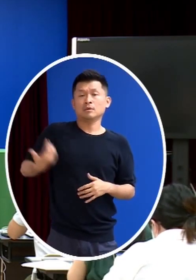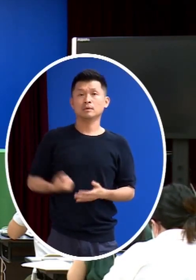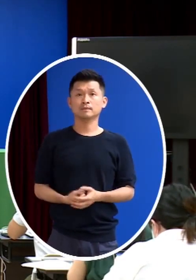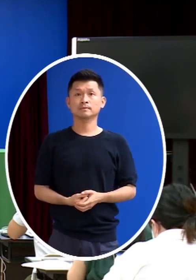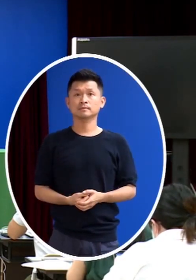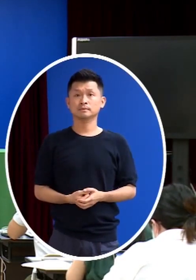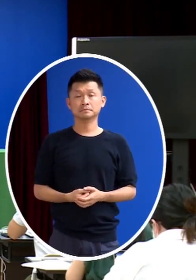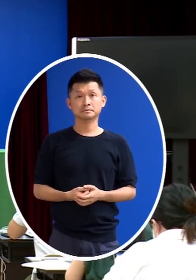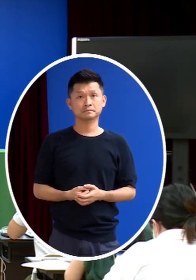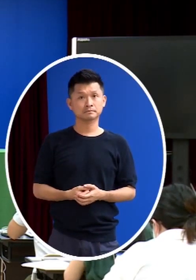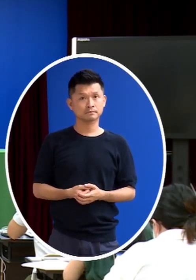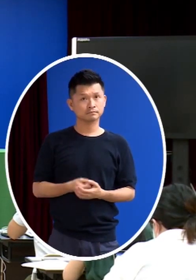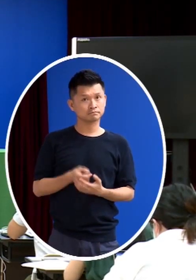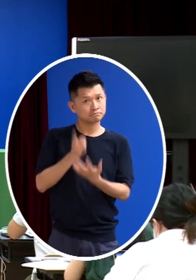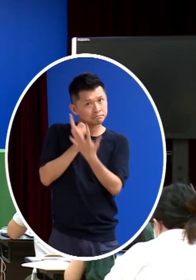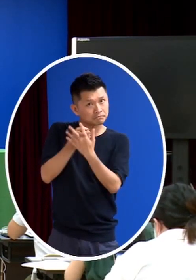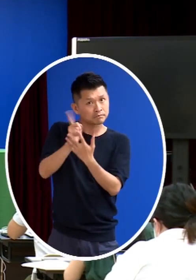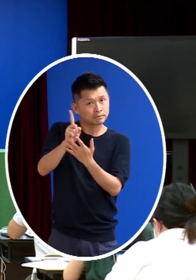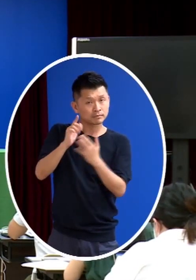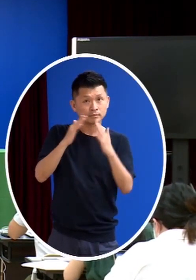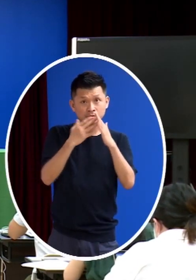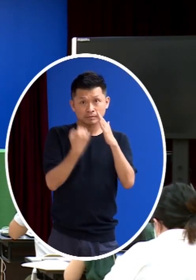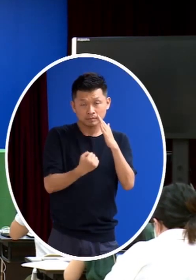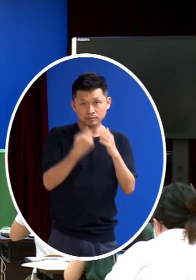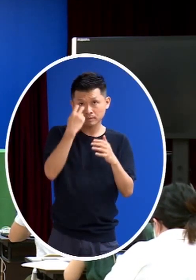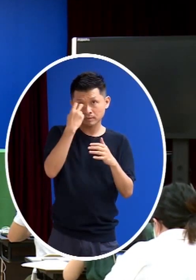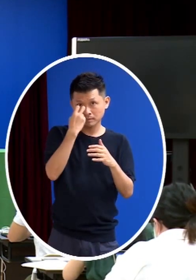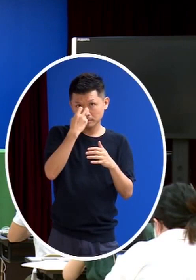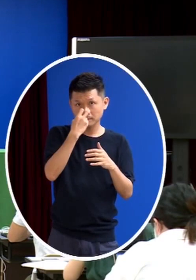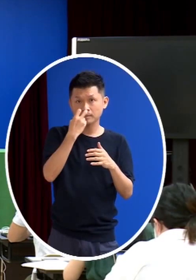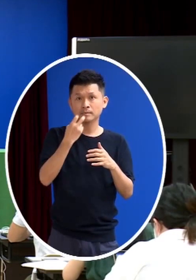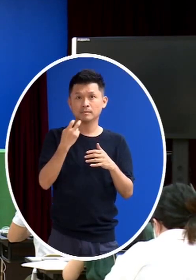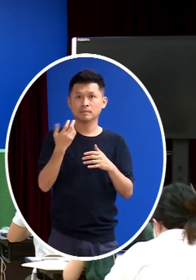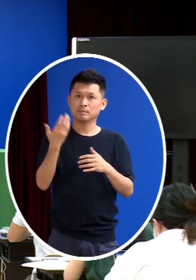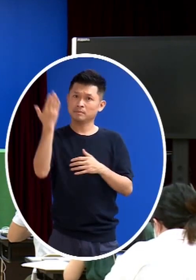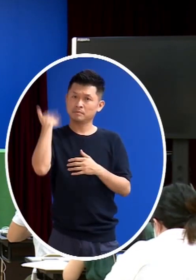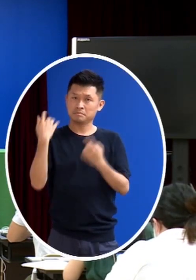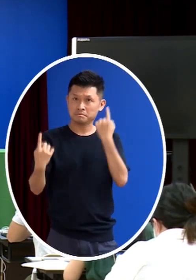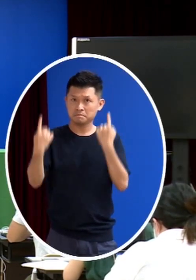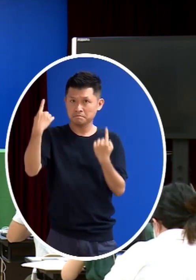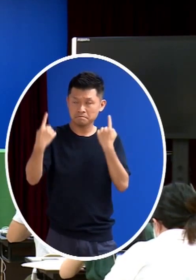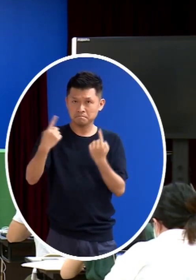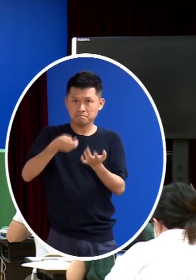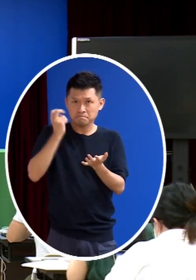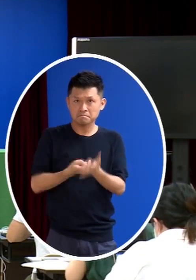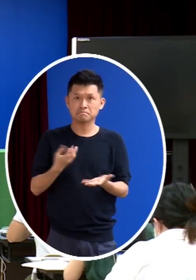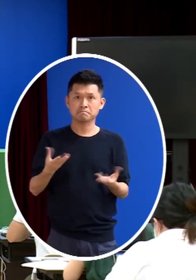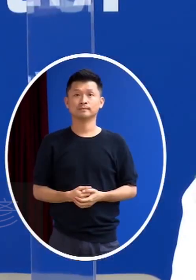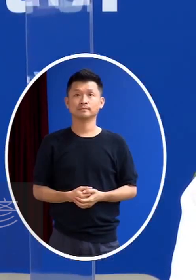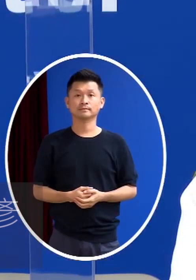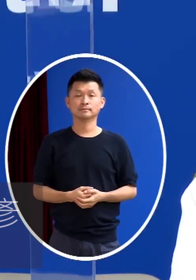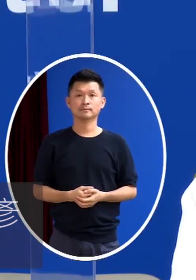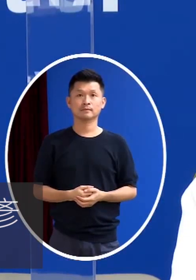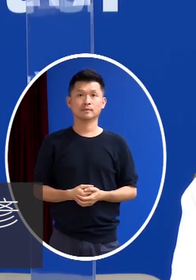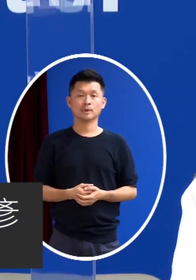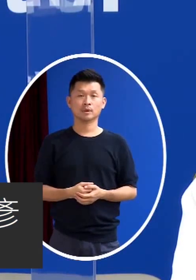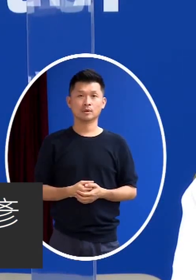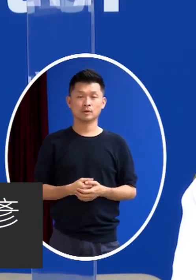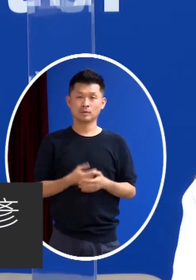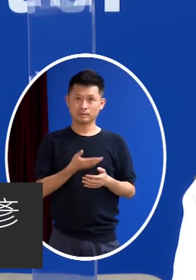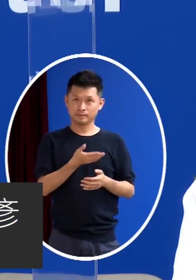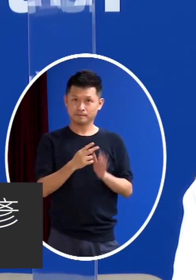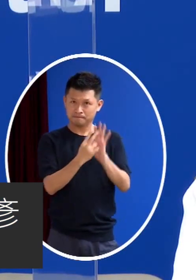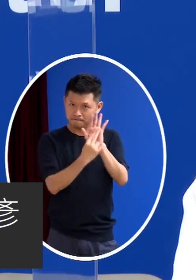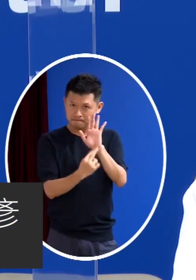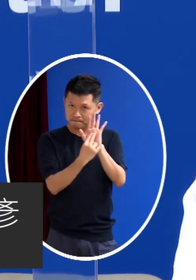是不是显示说我们目前居家检疫的防线是不是已经没有先前来说来的严谨了？谢谢。 我还是要特别说明一下，